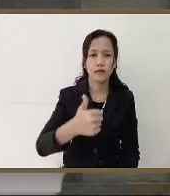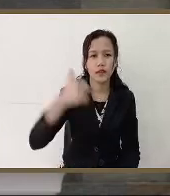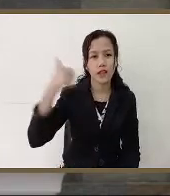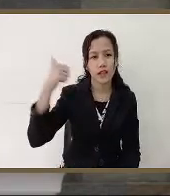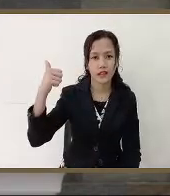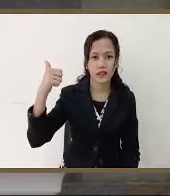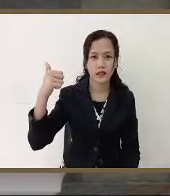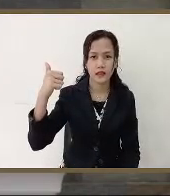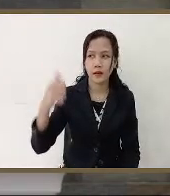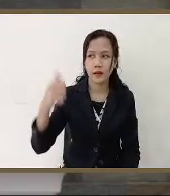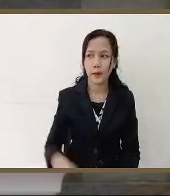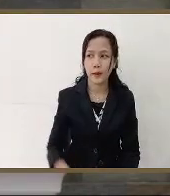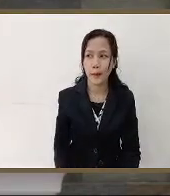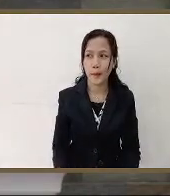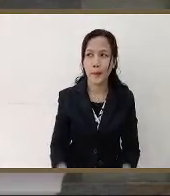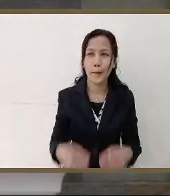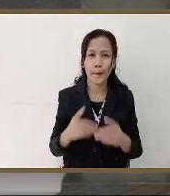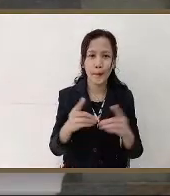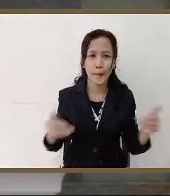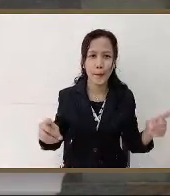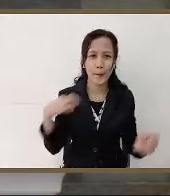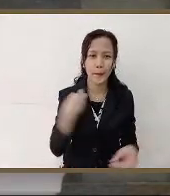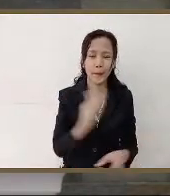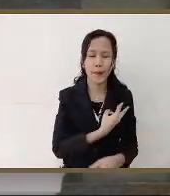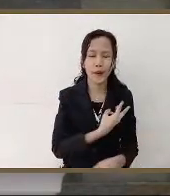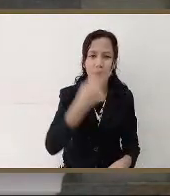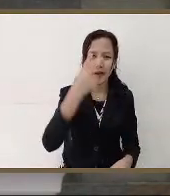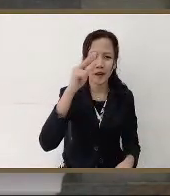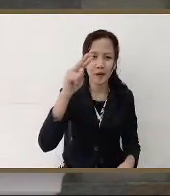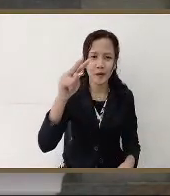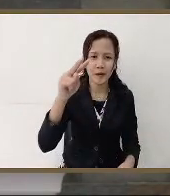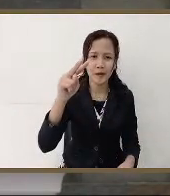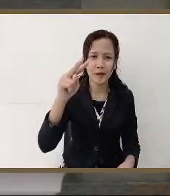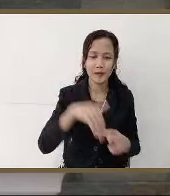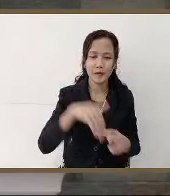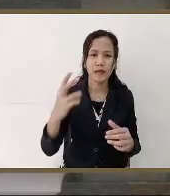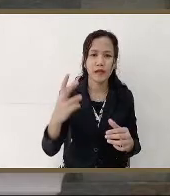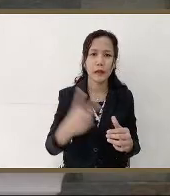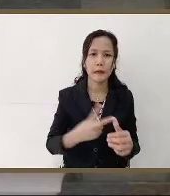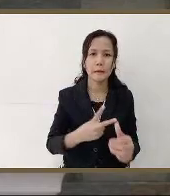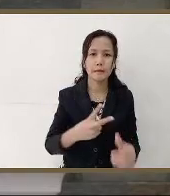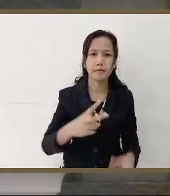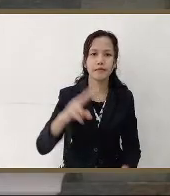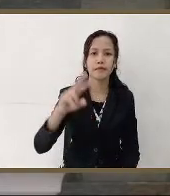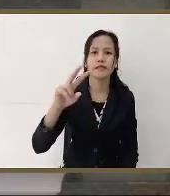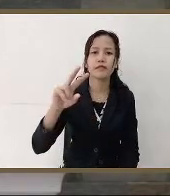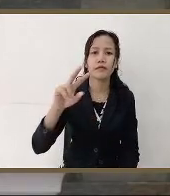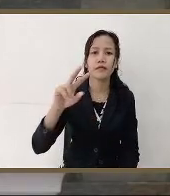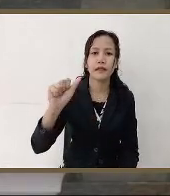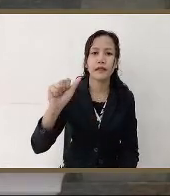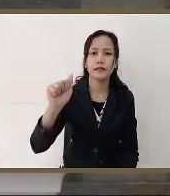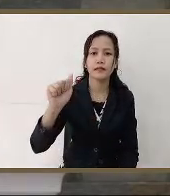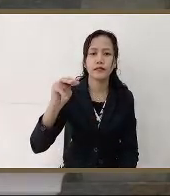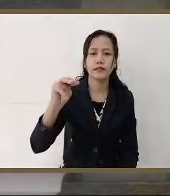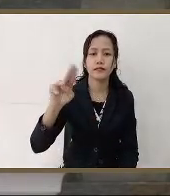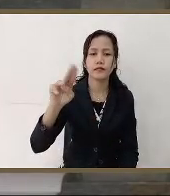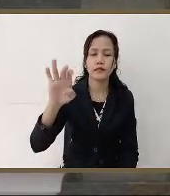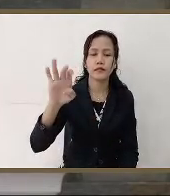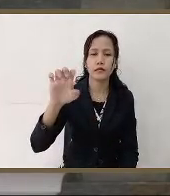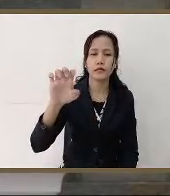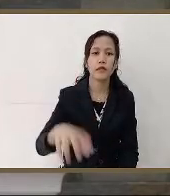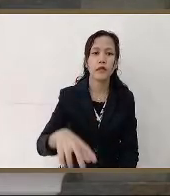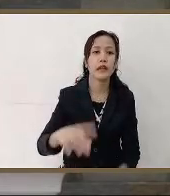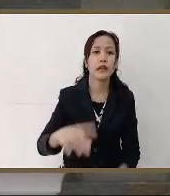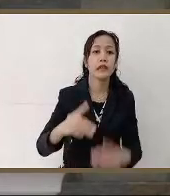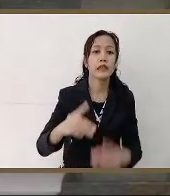the other divisions na makikita natin sa 2 Samuel, hinati siya sa tatlong periods. Okay? But before that, I'll